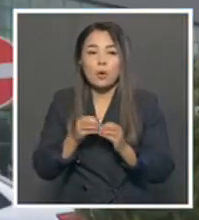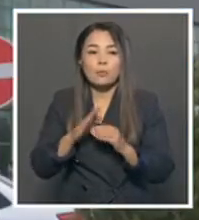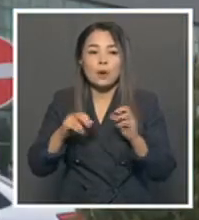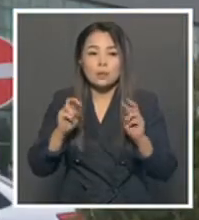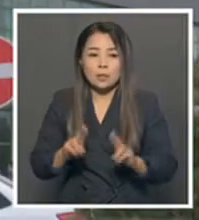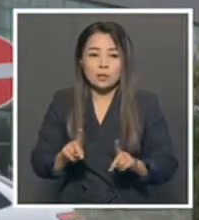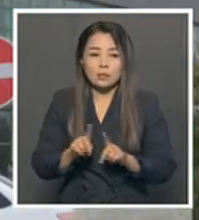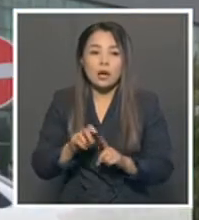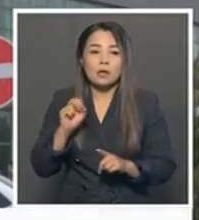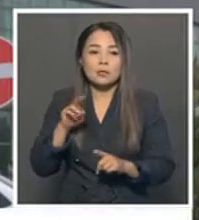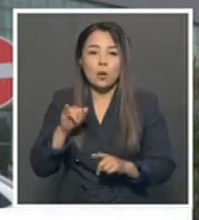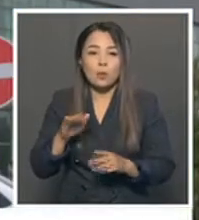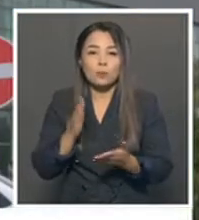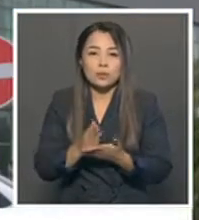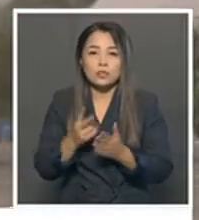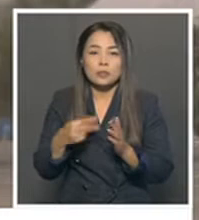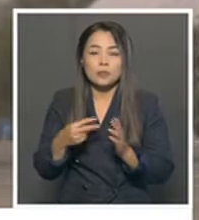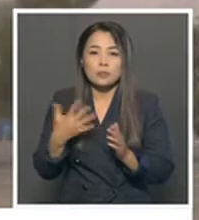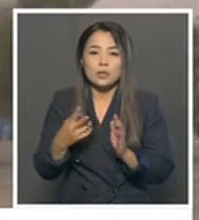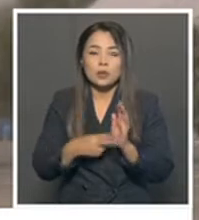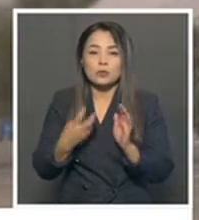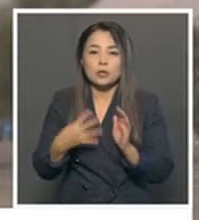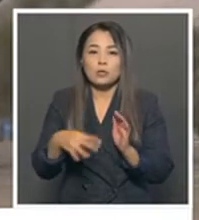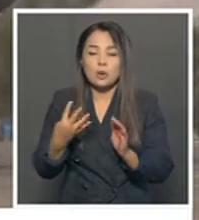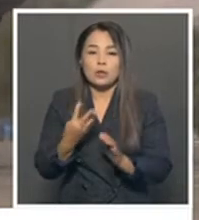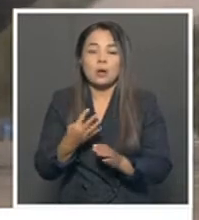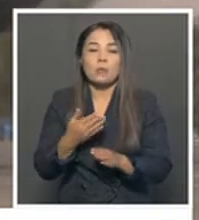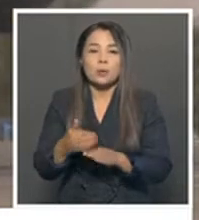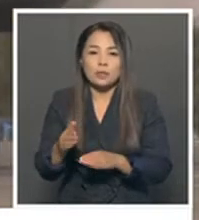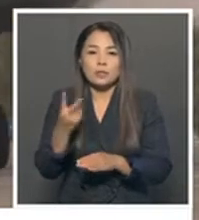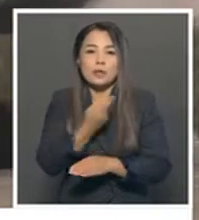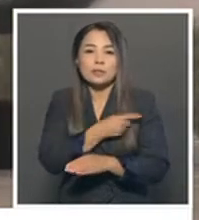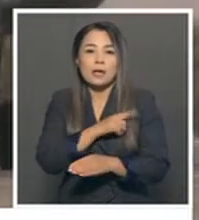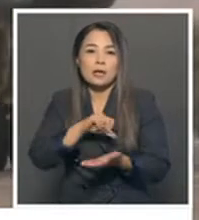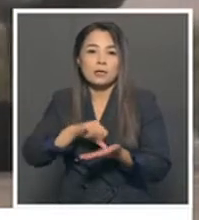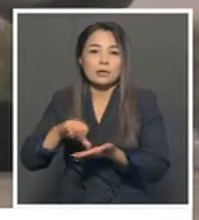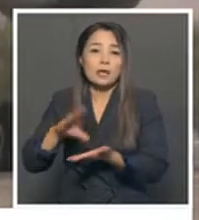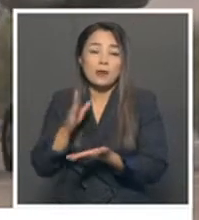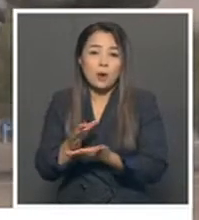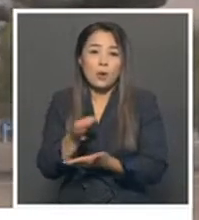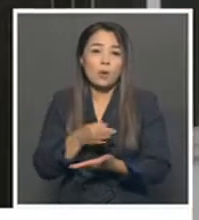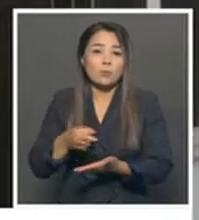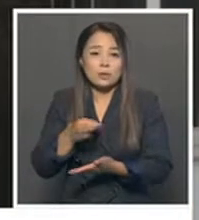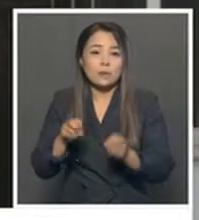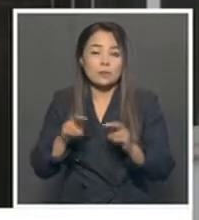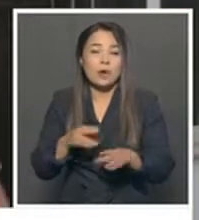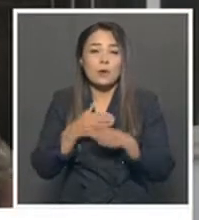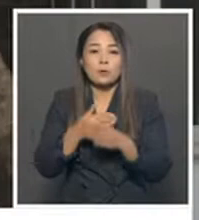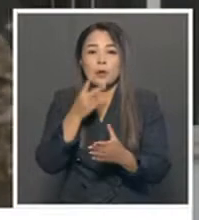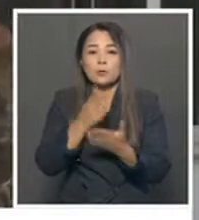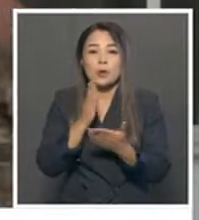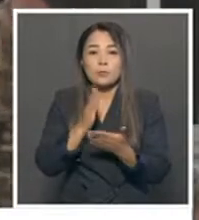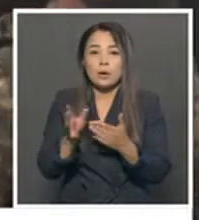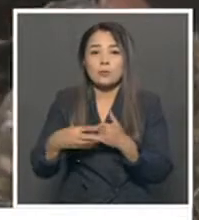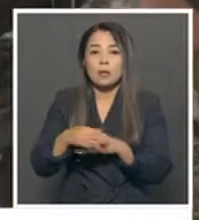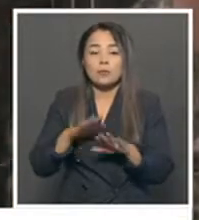Ақтаудағы 25-744 әскери бөлімнен 2 дәрігер бар. Олар облыстық провизорлық орталықтардағы әріптестеріне жәрдемдесуде. Сонымен қатар